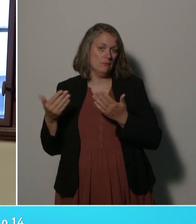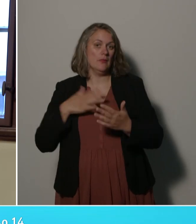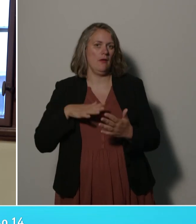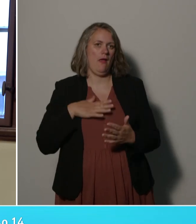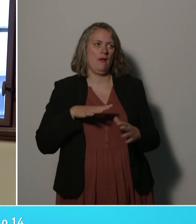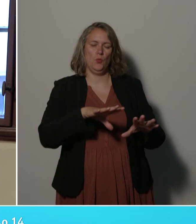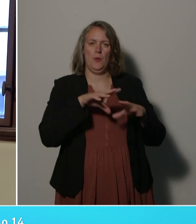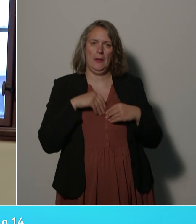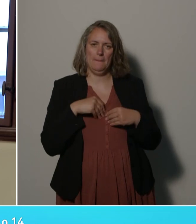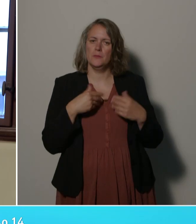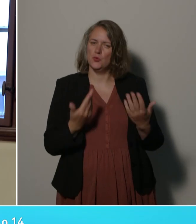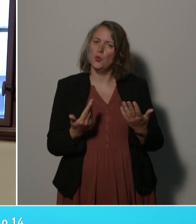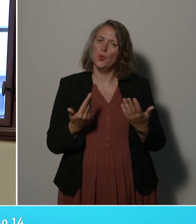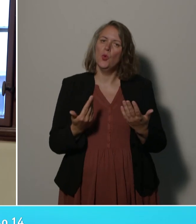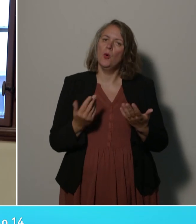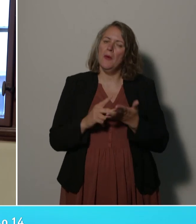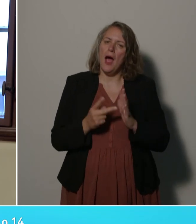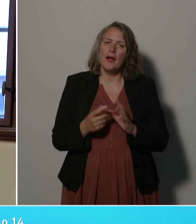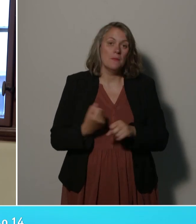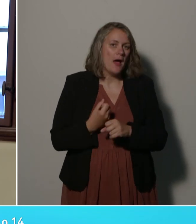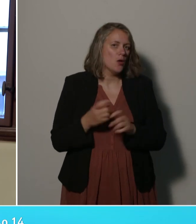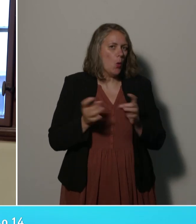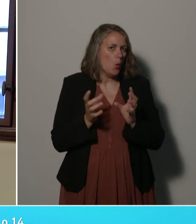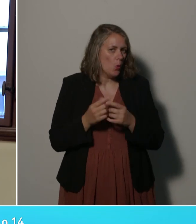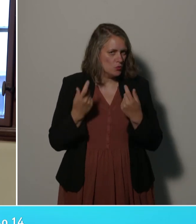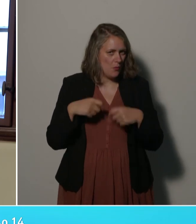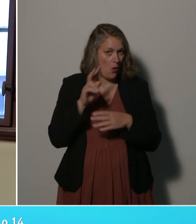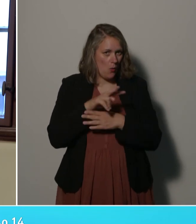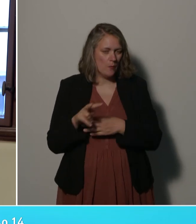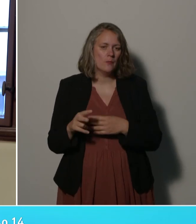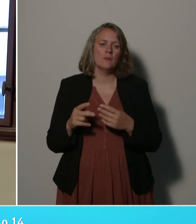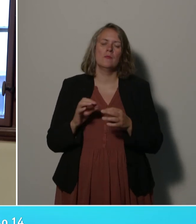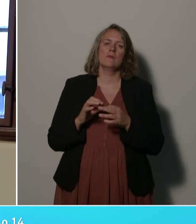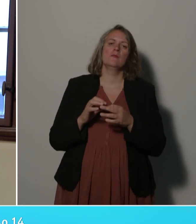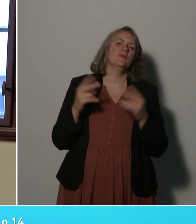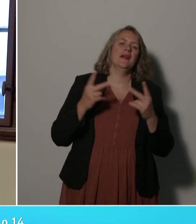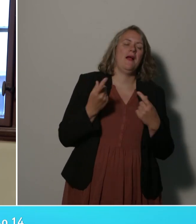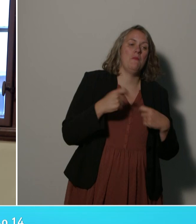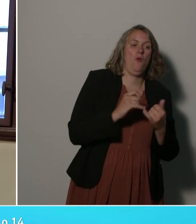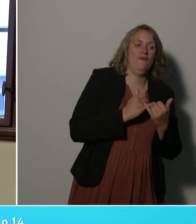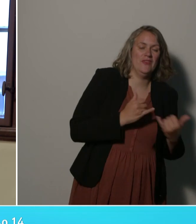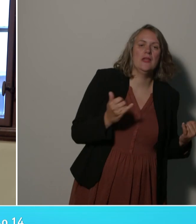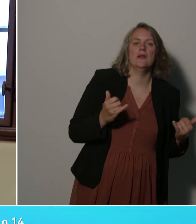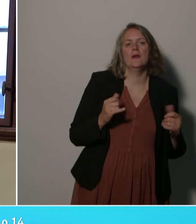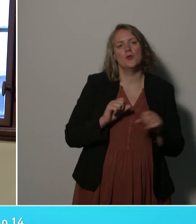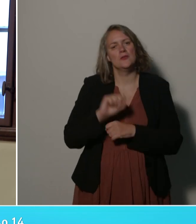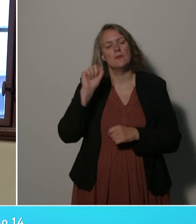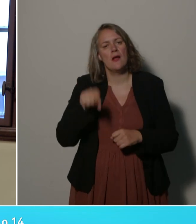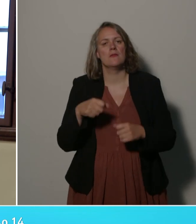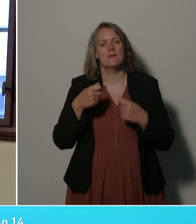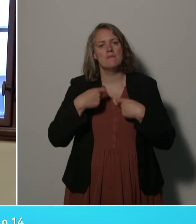gern dort mit vorsieht, weil unabhängig von der Art und Weise, wie gebaut wird, kann man auch das